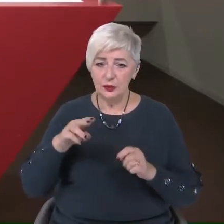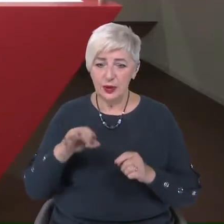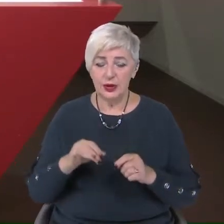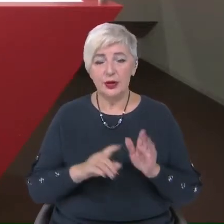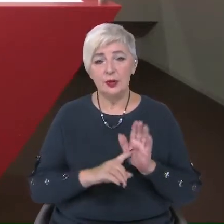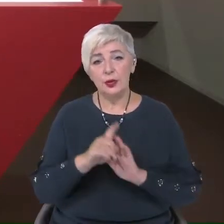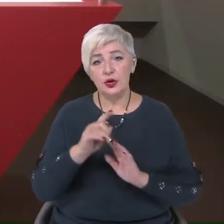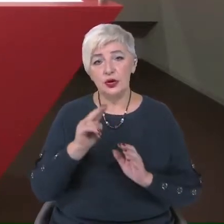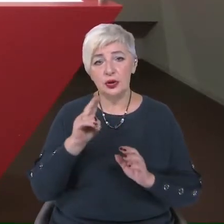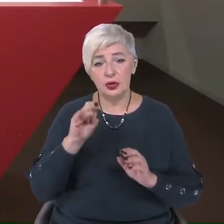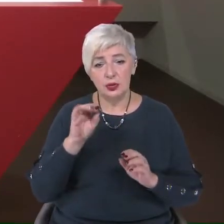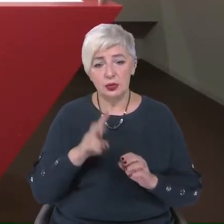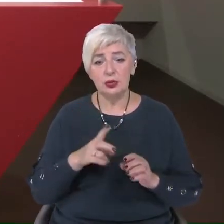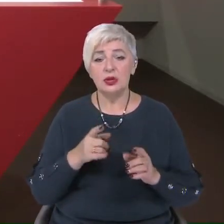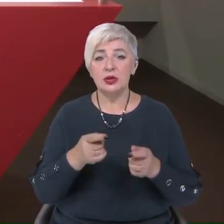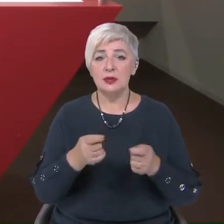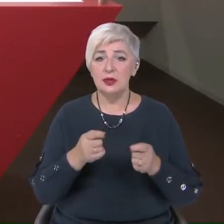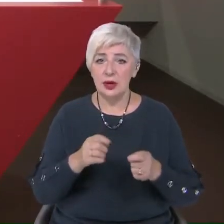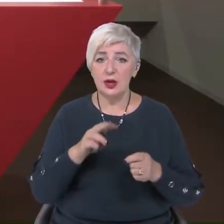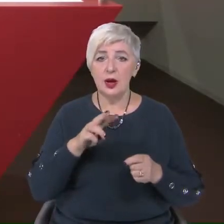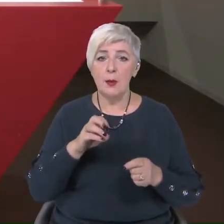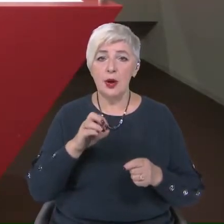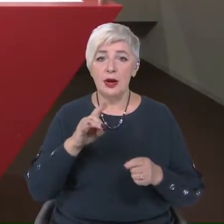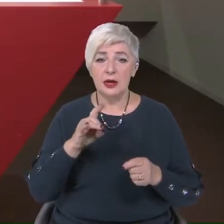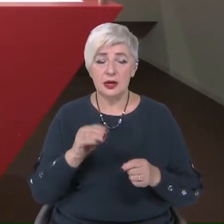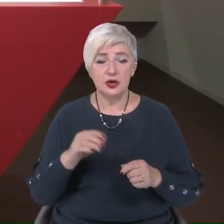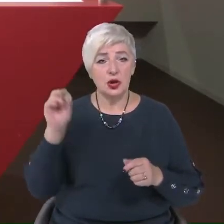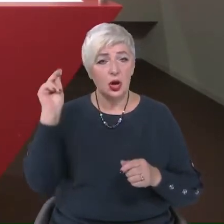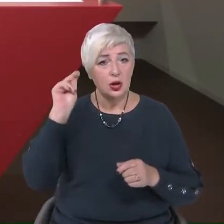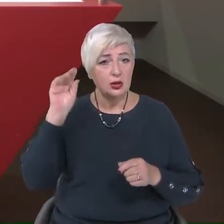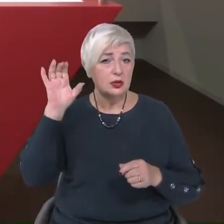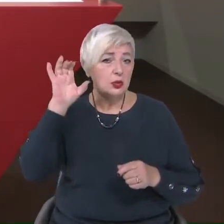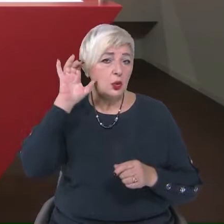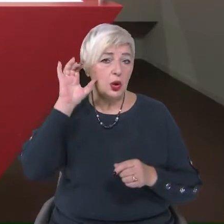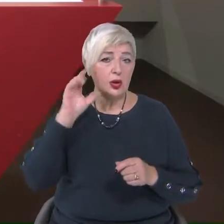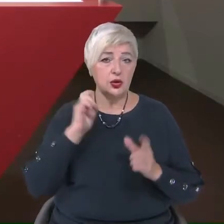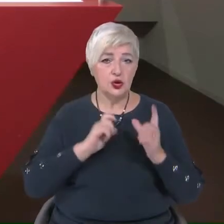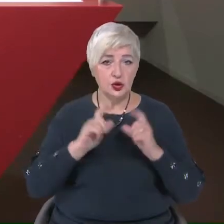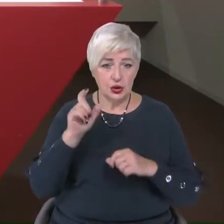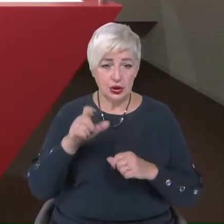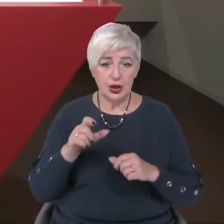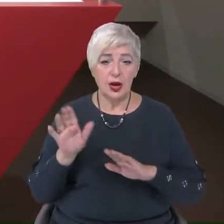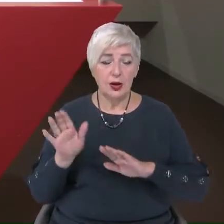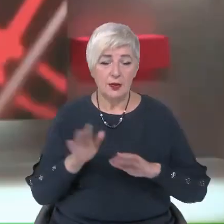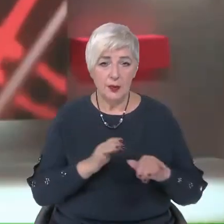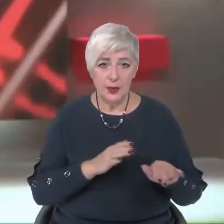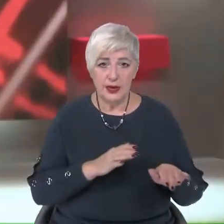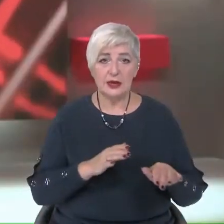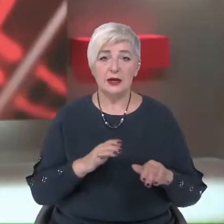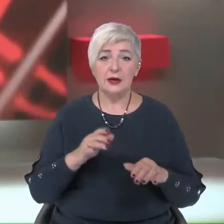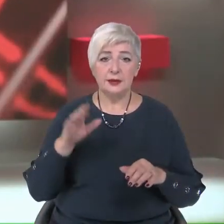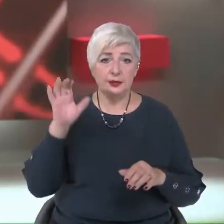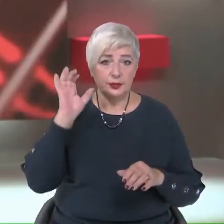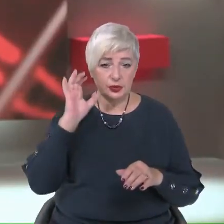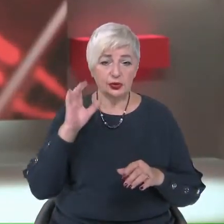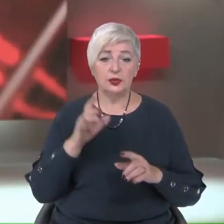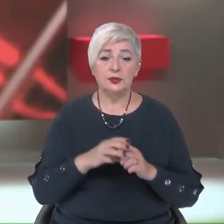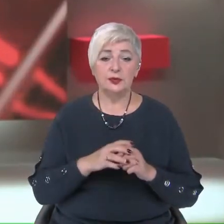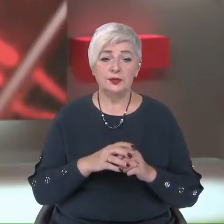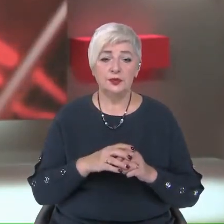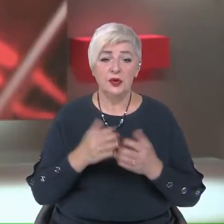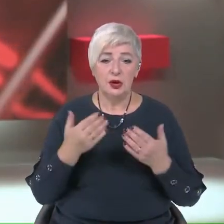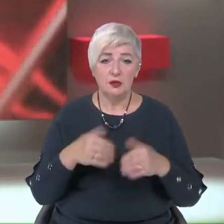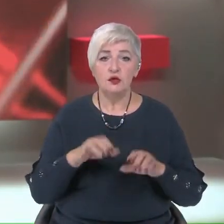саме адміністрування мереж. Слухачі після проходження цього етапу, вони